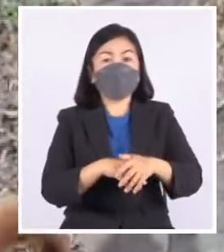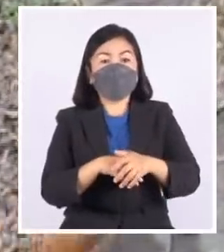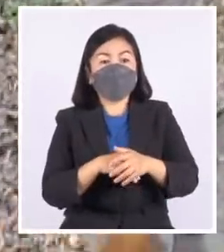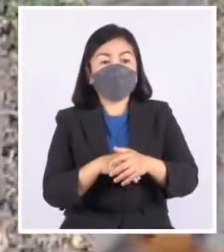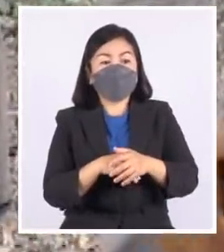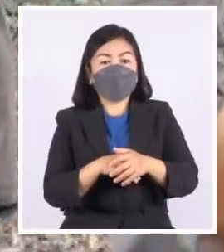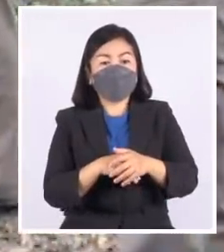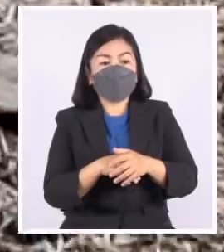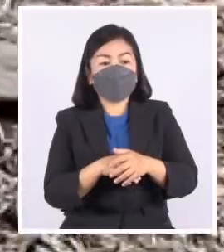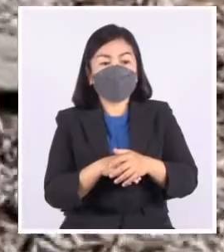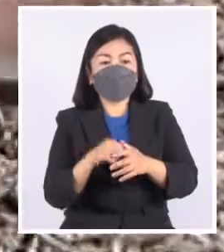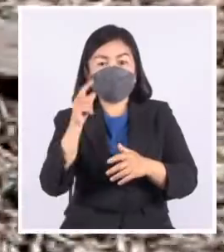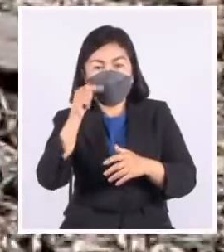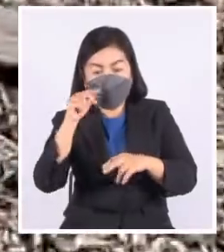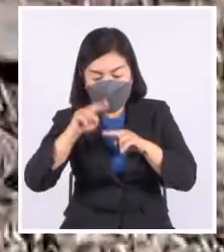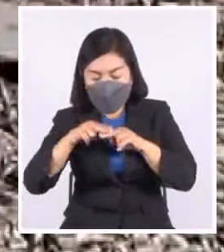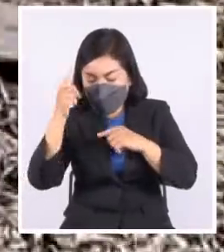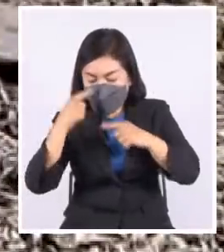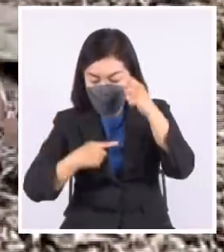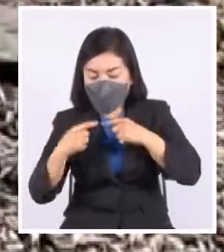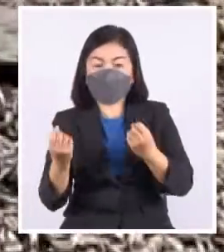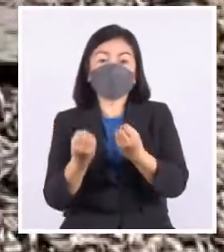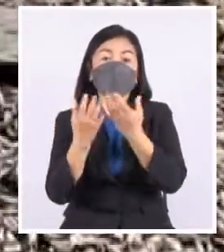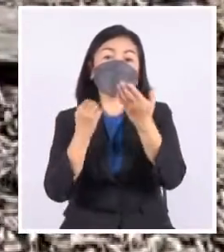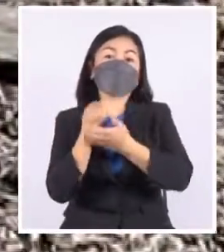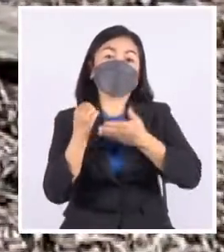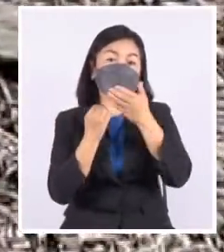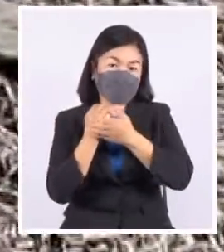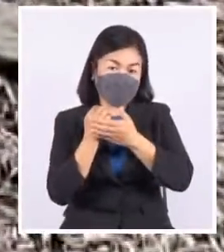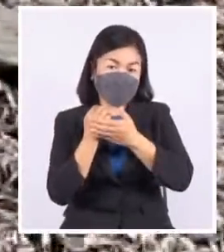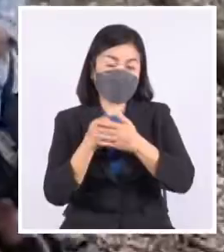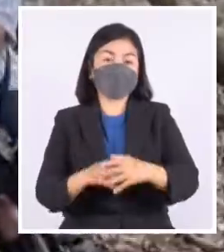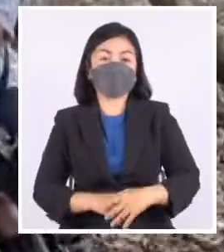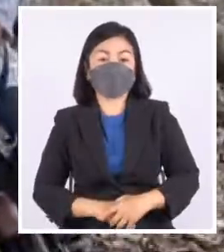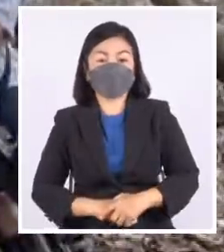ฟ้าเนี่ยนี่นะครับอ่ะนี่ก็คือพิษภัยยาเสพติดนะครับ อื้อหือเนี่ยค่ะ